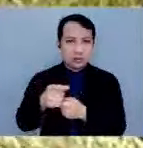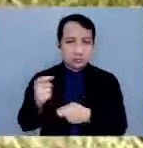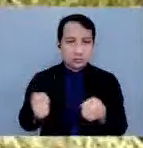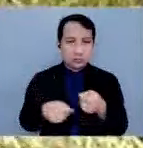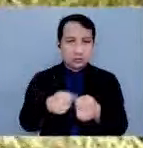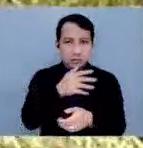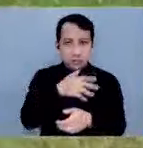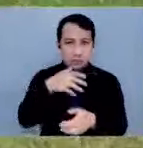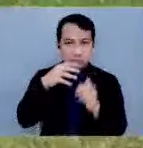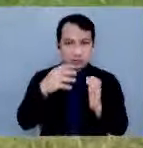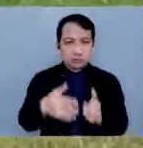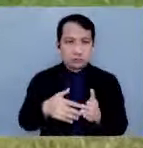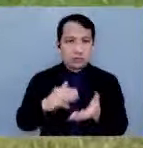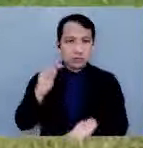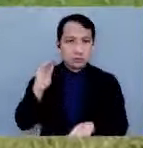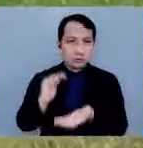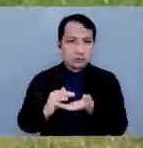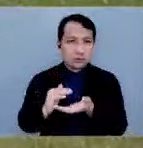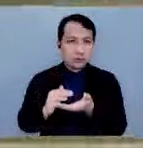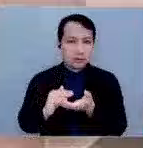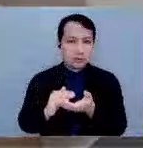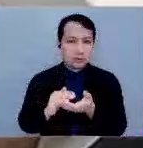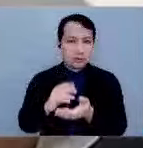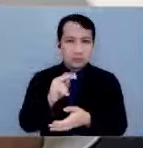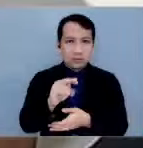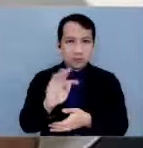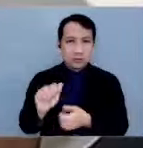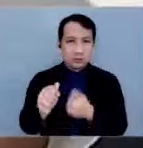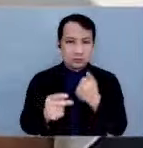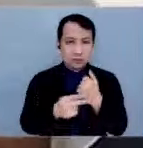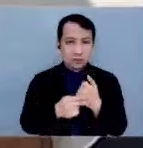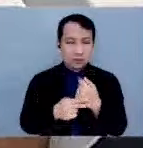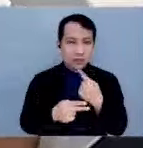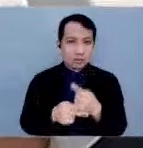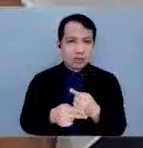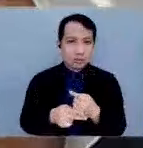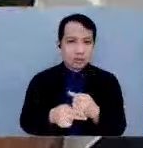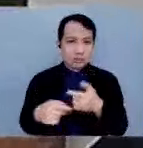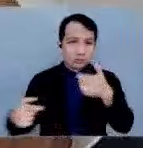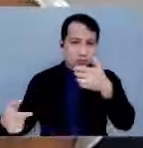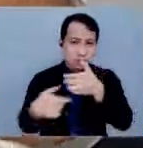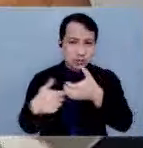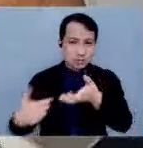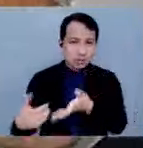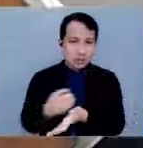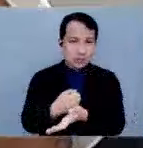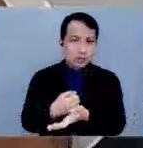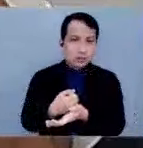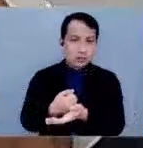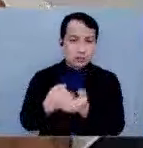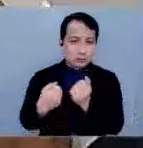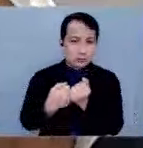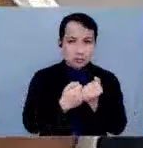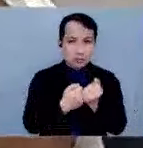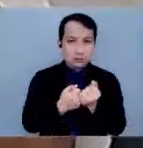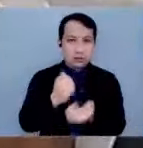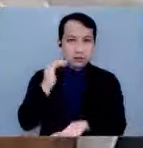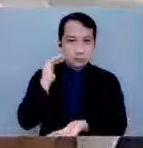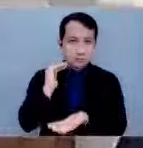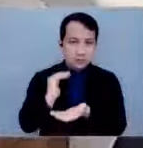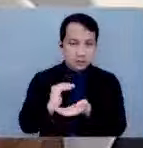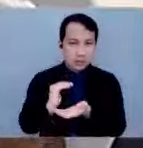kung mabawasan ang mga bodega ng NFA. During harvest time, dami ng supply, bababa ang